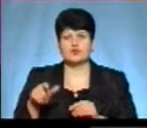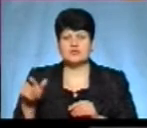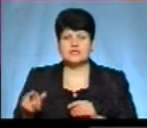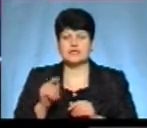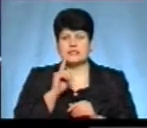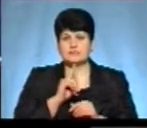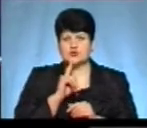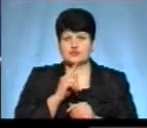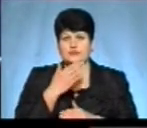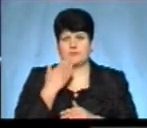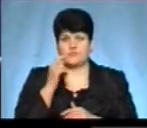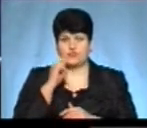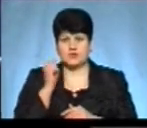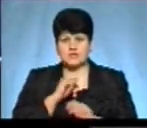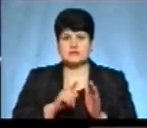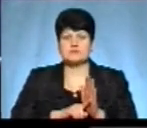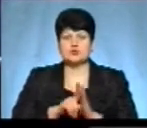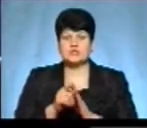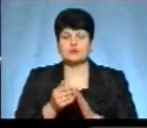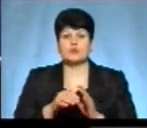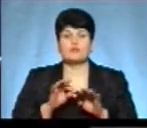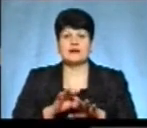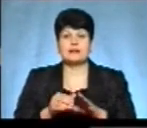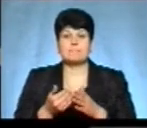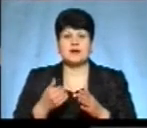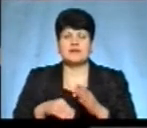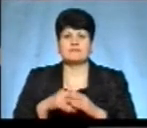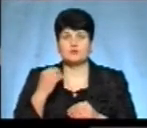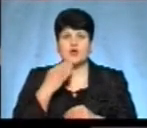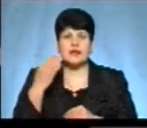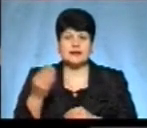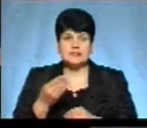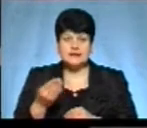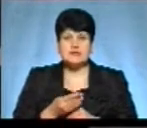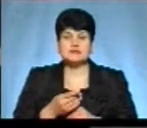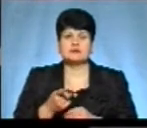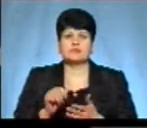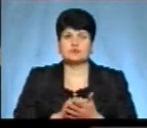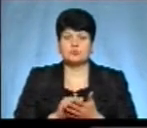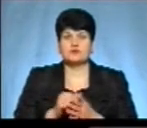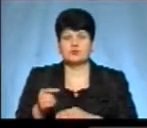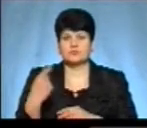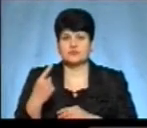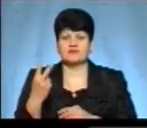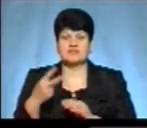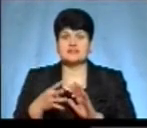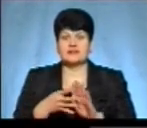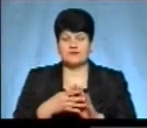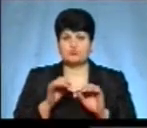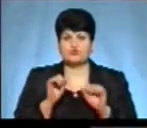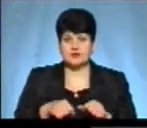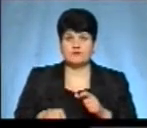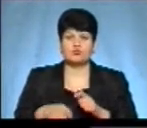тимчасово відсутня в Україні. Спочатку проведення передвиборної агітації правоохоронці задокументували на Тернопільщині 29 можливих порушень